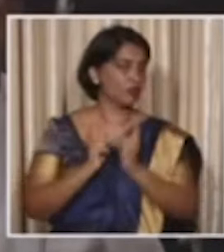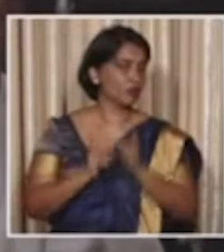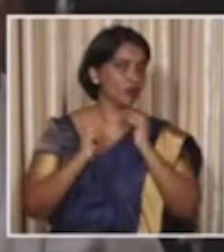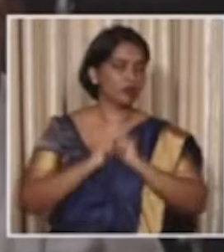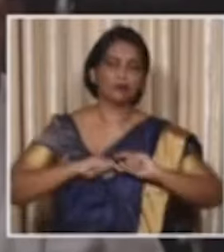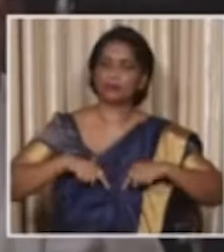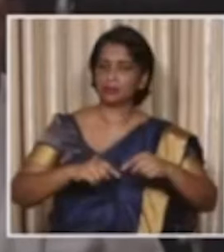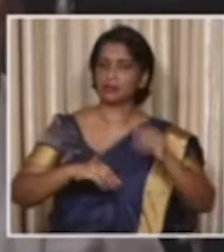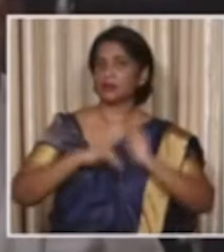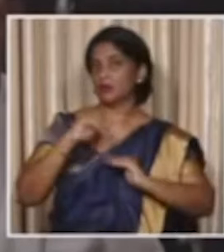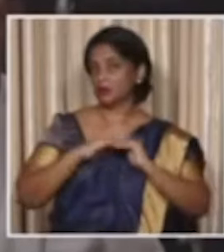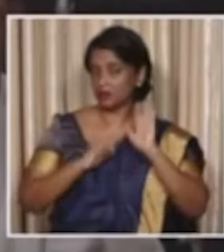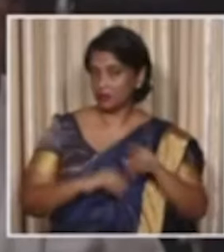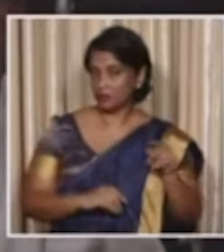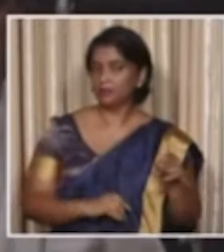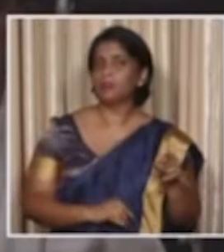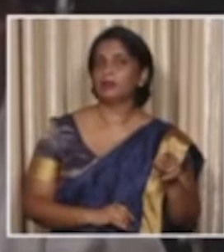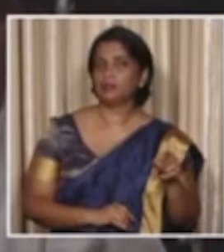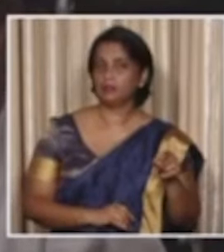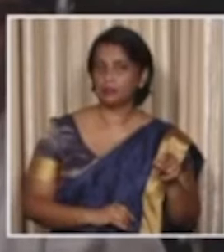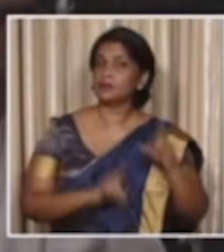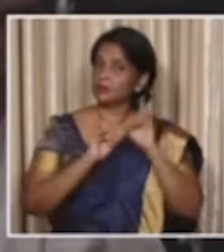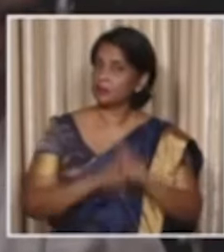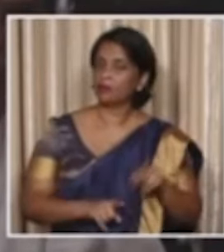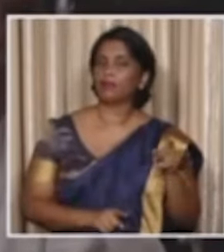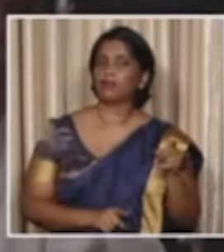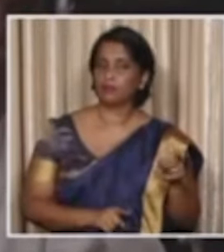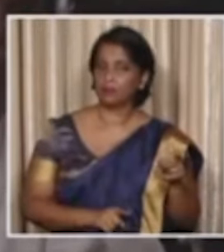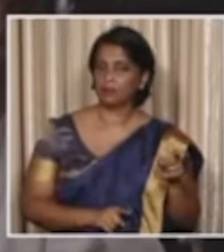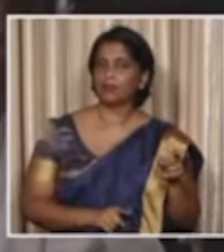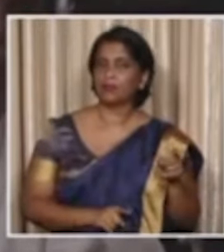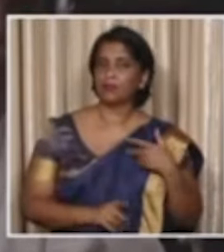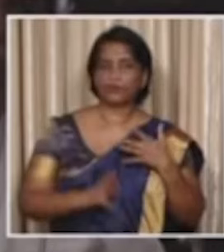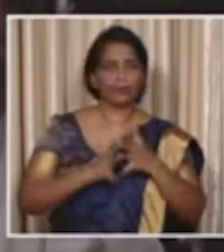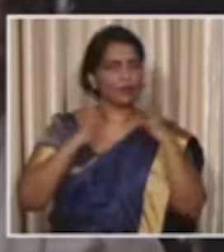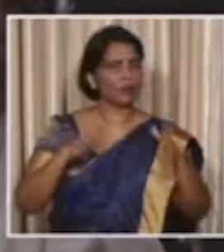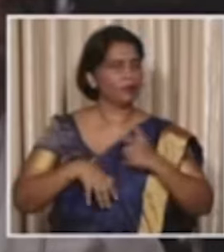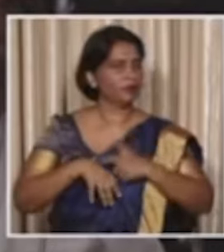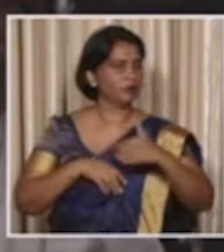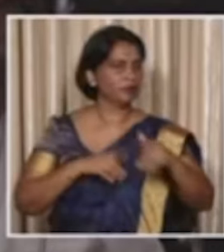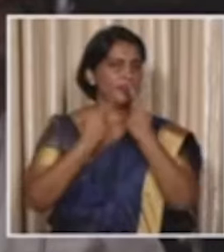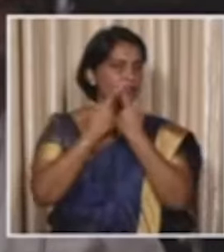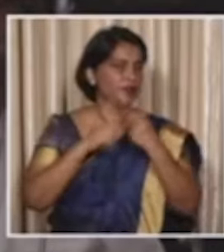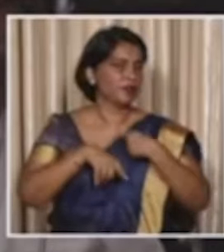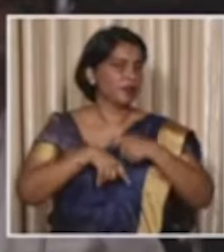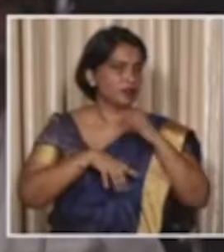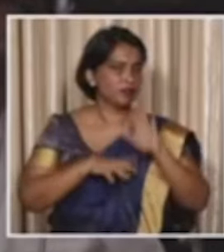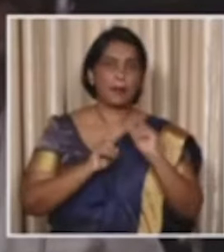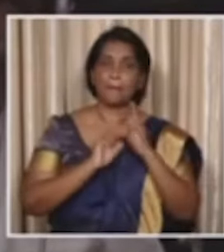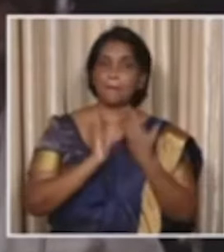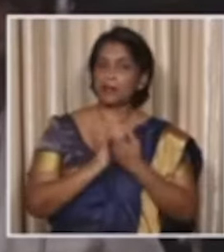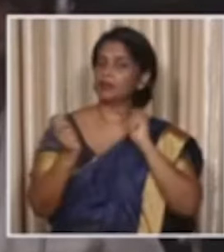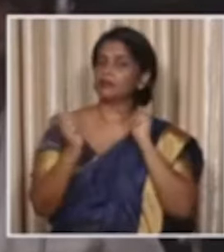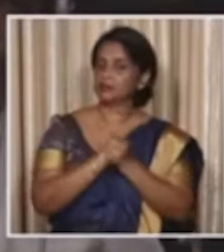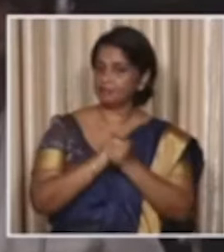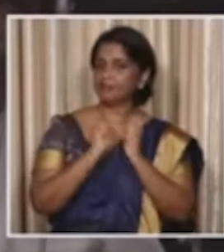කරන ක්‍රියාමාර්ග අනුගමනය කරලා, ඒ වගේම අපි බොහෝ කාලයක් විවිධ අවස්ථාවන්වල අපේ ප්‍රතිපත්ති වෙනස්